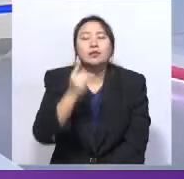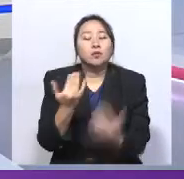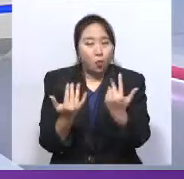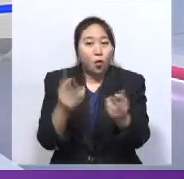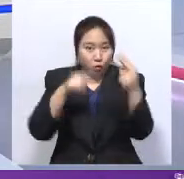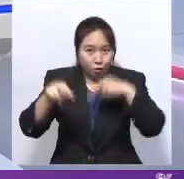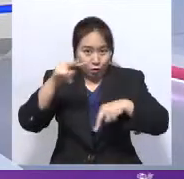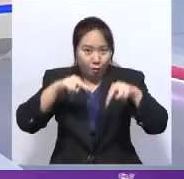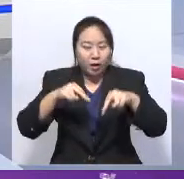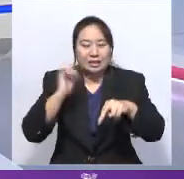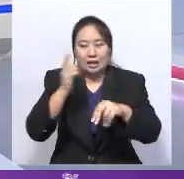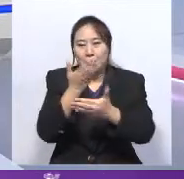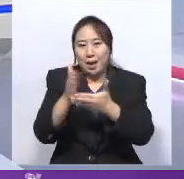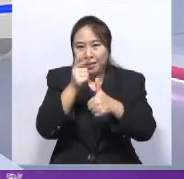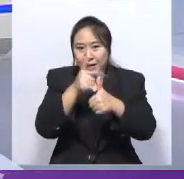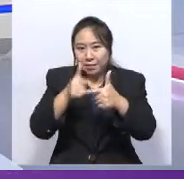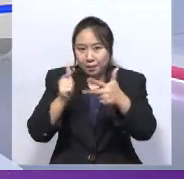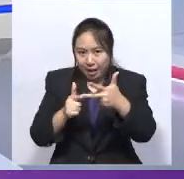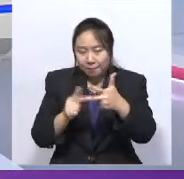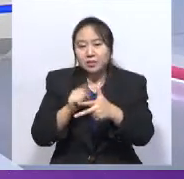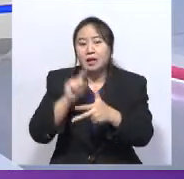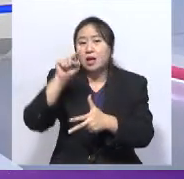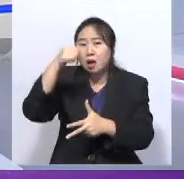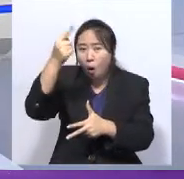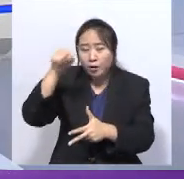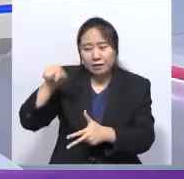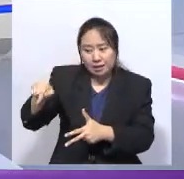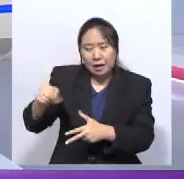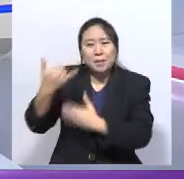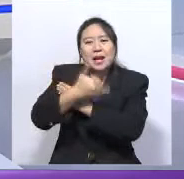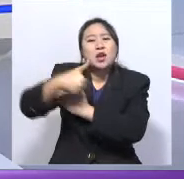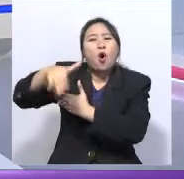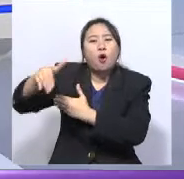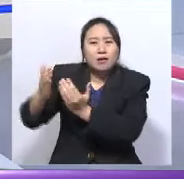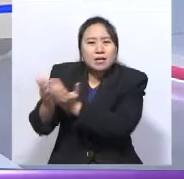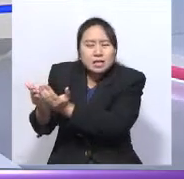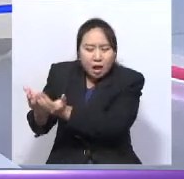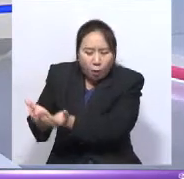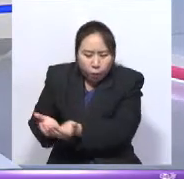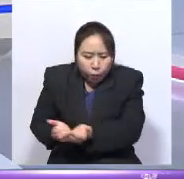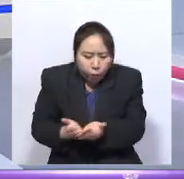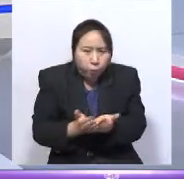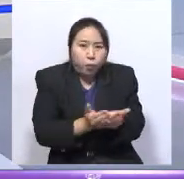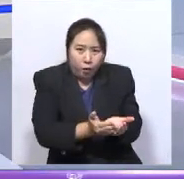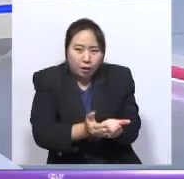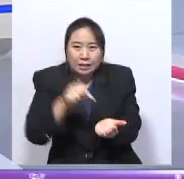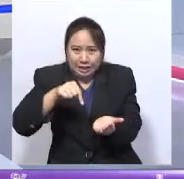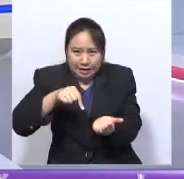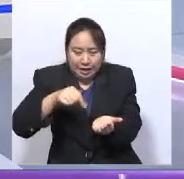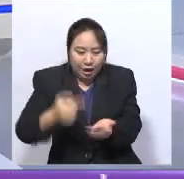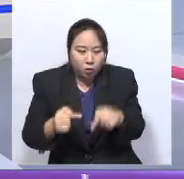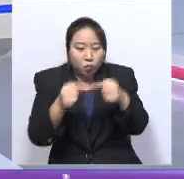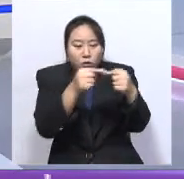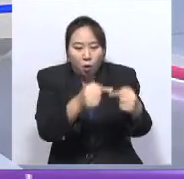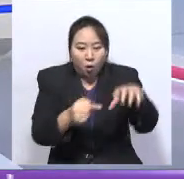ครับ ใช่ค่ะก็แบ่งเป็น3ช่วงอย่างที่บอกไปว่าความเสียหายเนี่ยตั้งแต่ก่อนในช่วงของนอกประเทศละก่อนที่จะขนถ่ายมานะคะแล้วก็